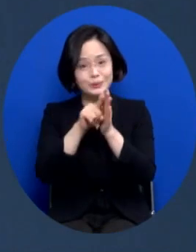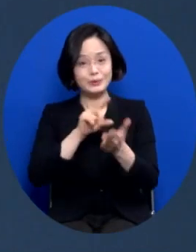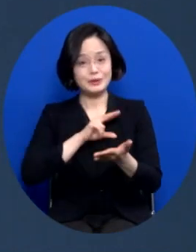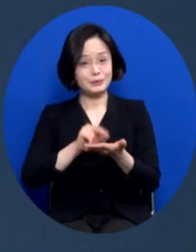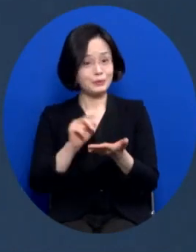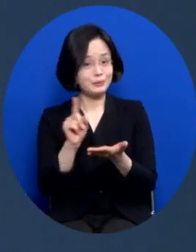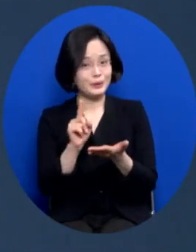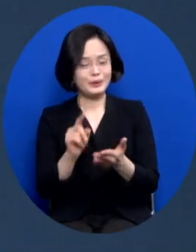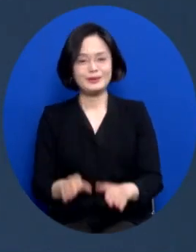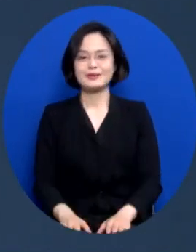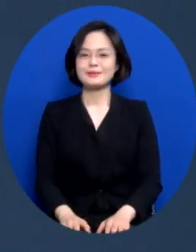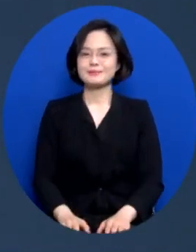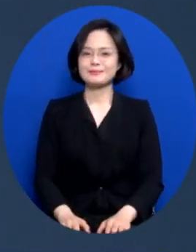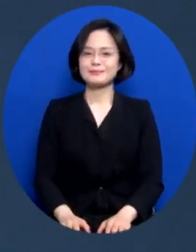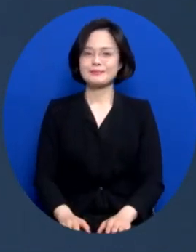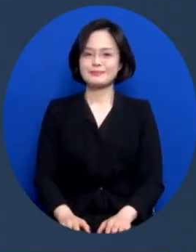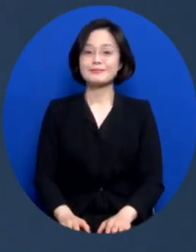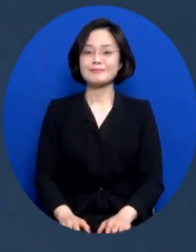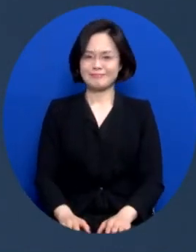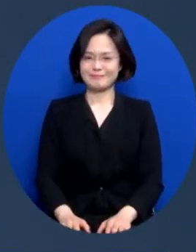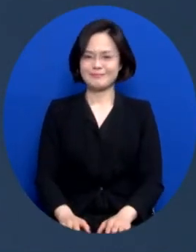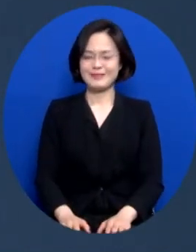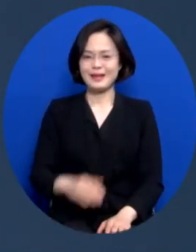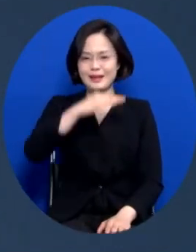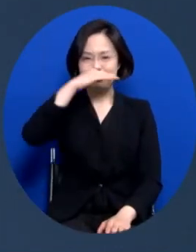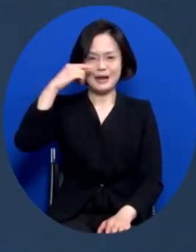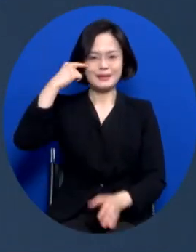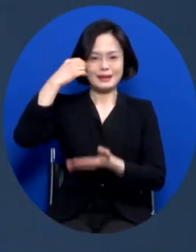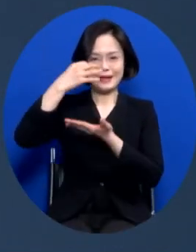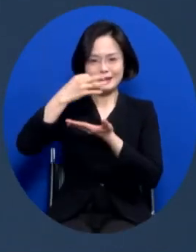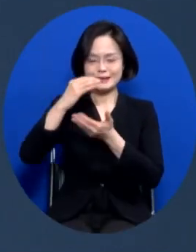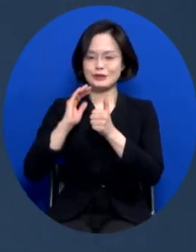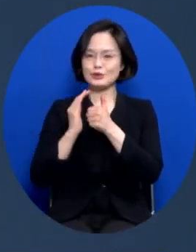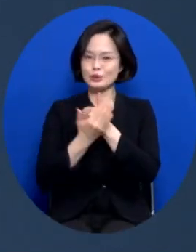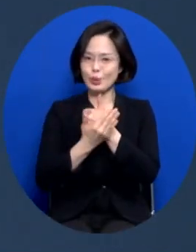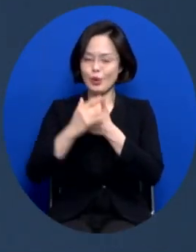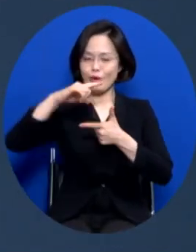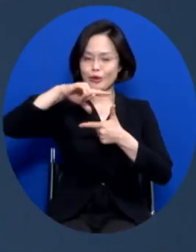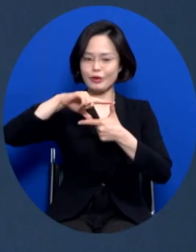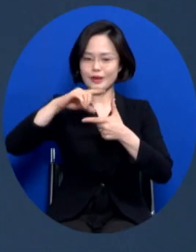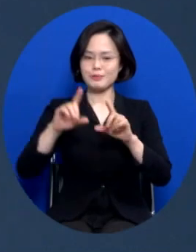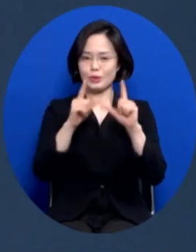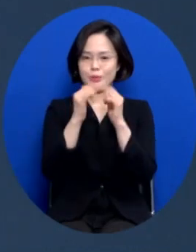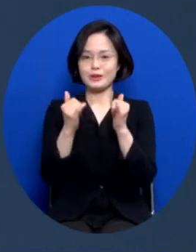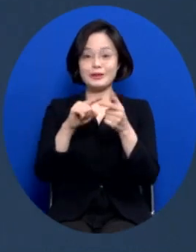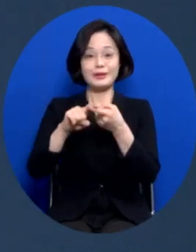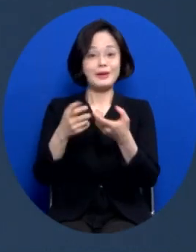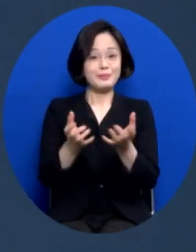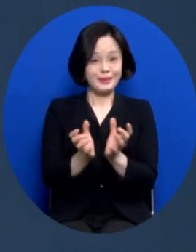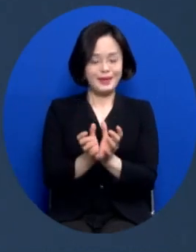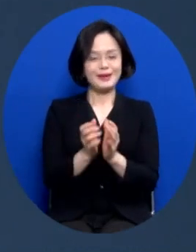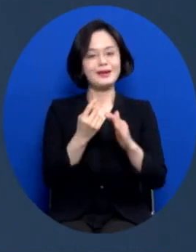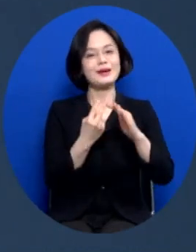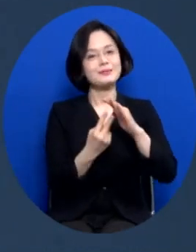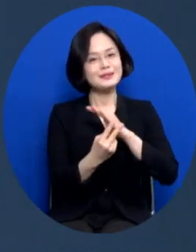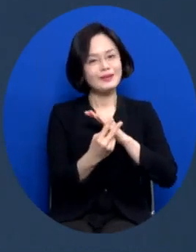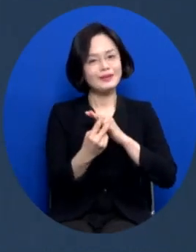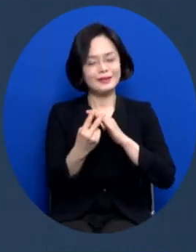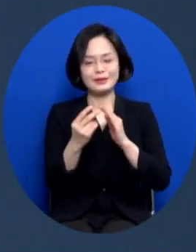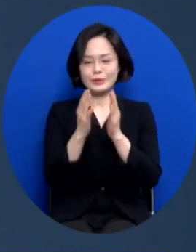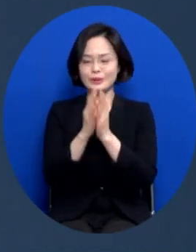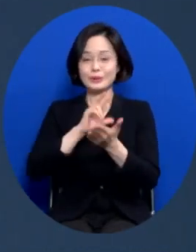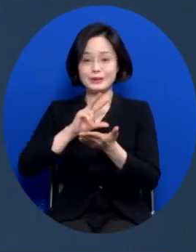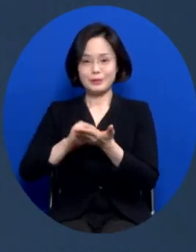저희 경남도민연합에 저희들 비전과 기도 제목 가운데 크게 두 가지만